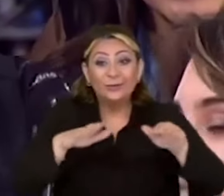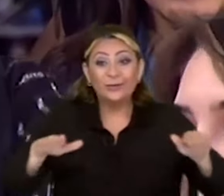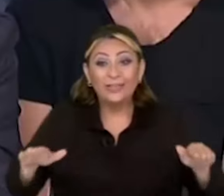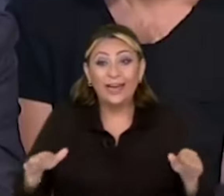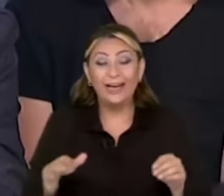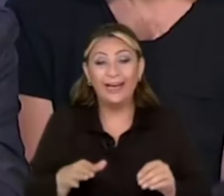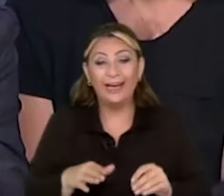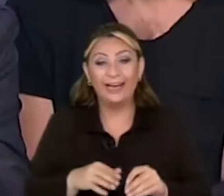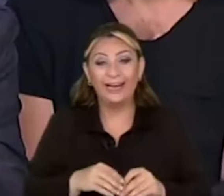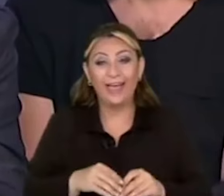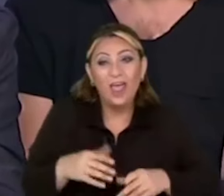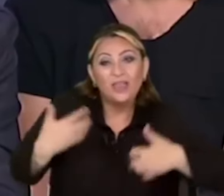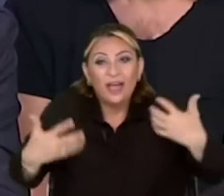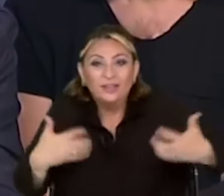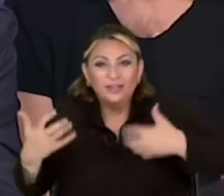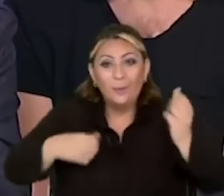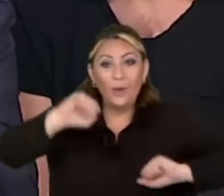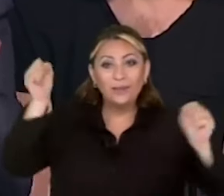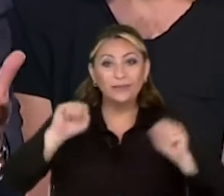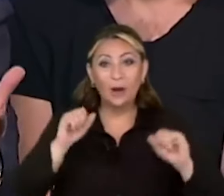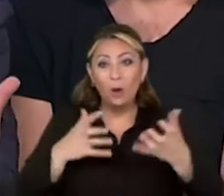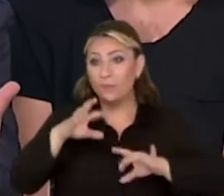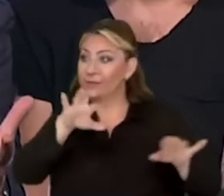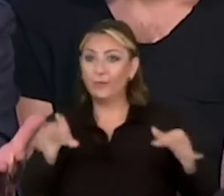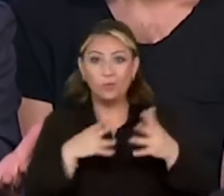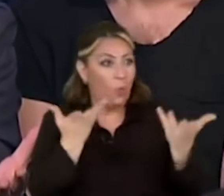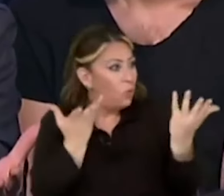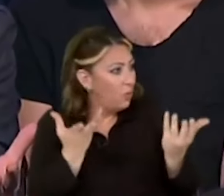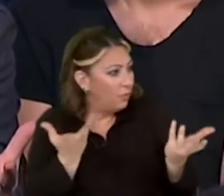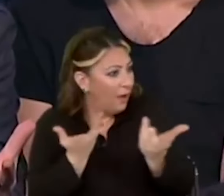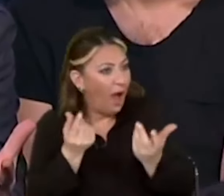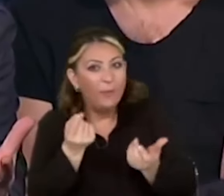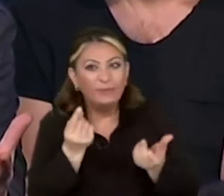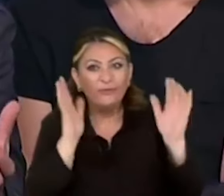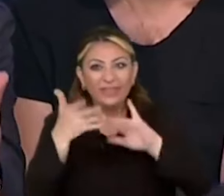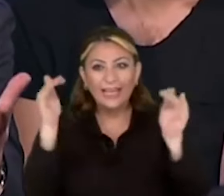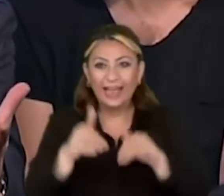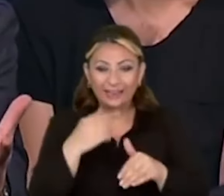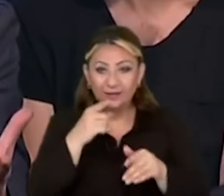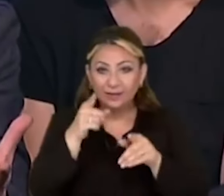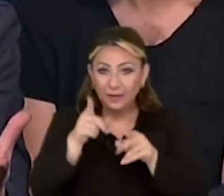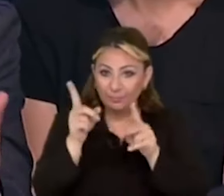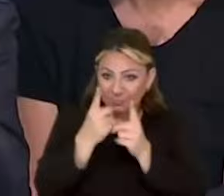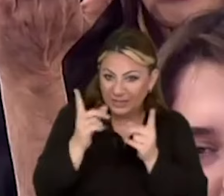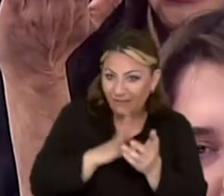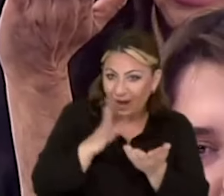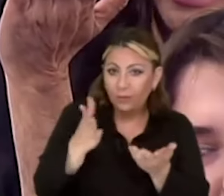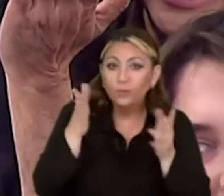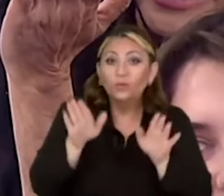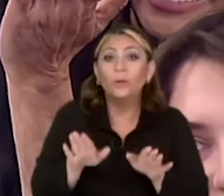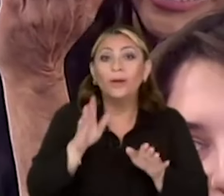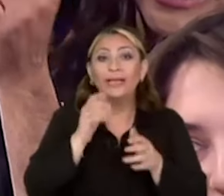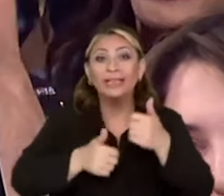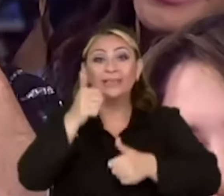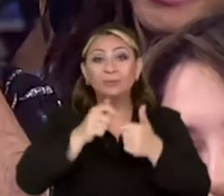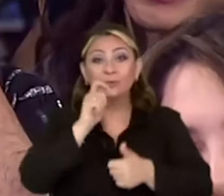böyle çok enerji patlaması olan çocuklara ne oldu lan, buna arpası mı fazla geldi filan derler ya. Sende böyle bir şey var. Mesela Allah, yarışma